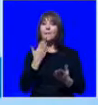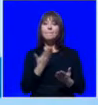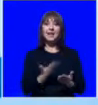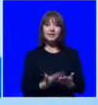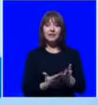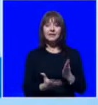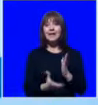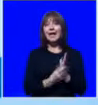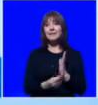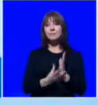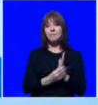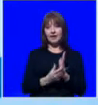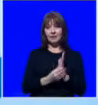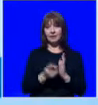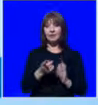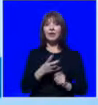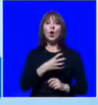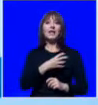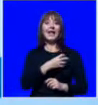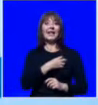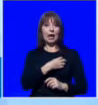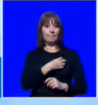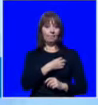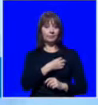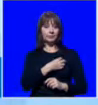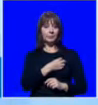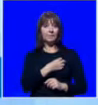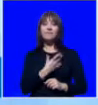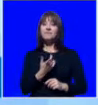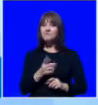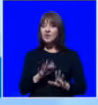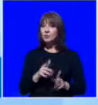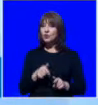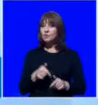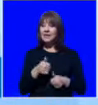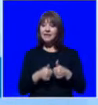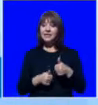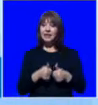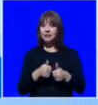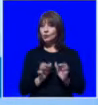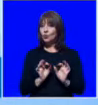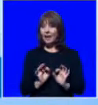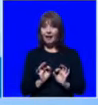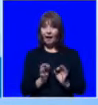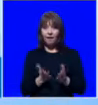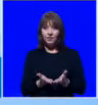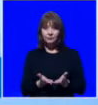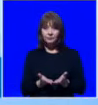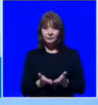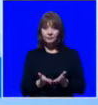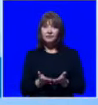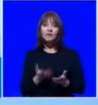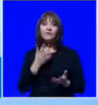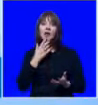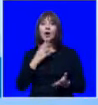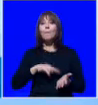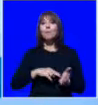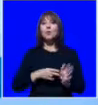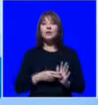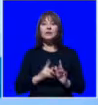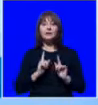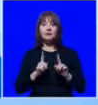от очевидно от ГЕРБ. И явно тази кандидатура е такава. Но в политиката трябва да се